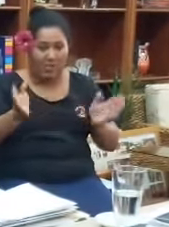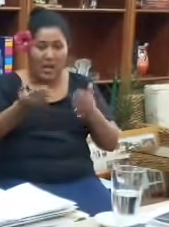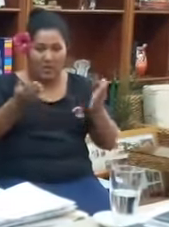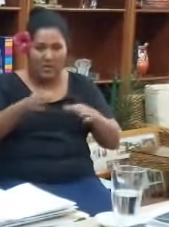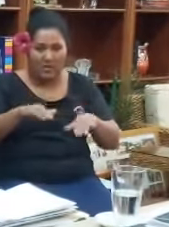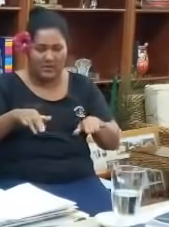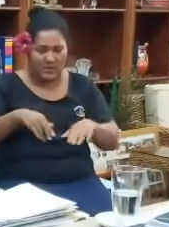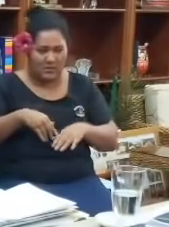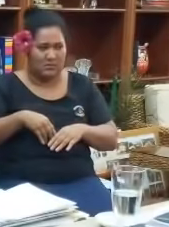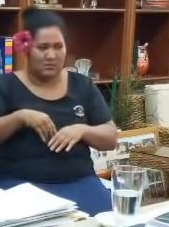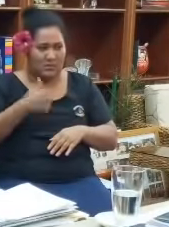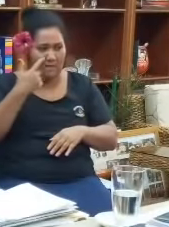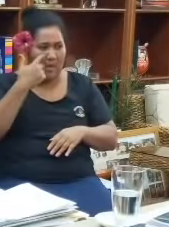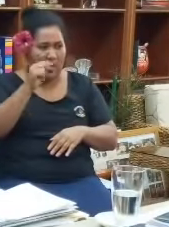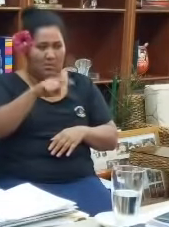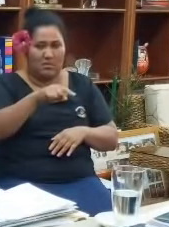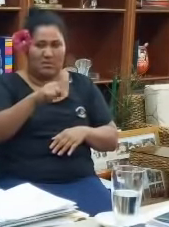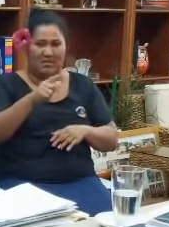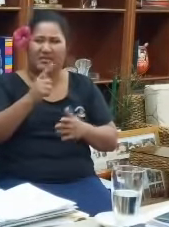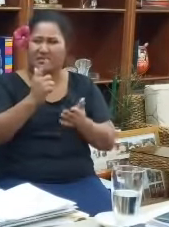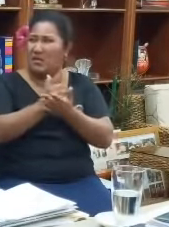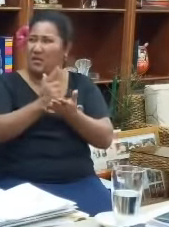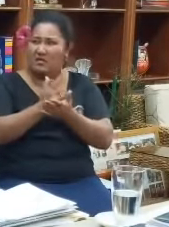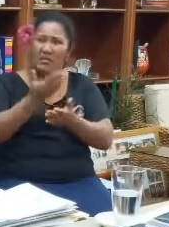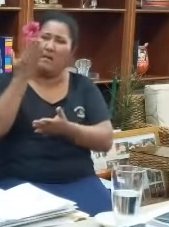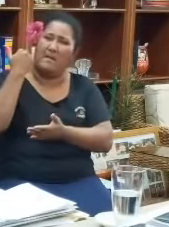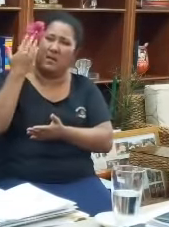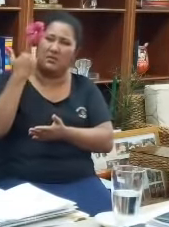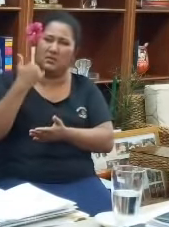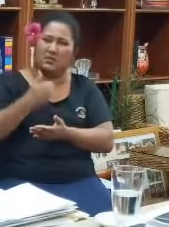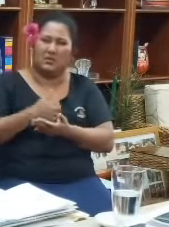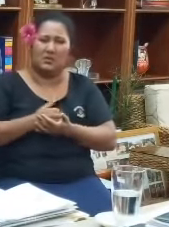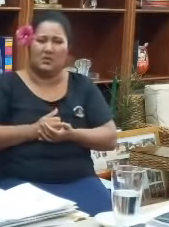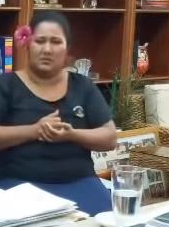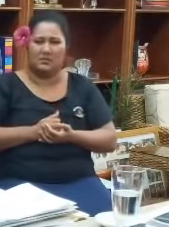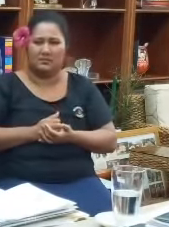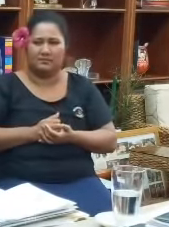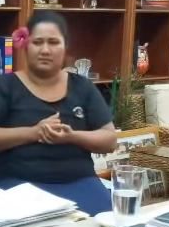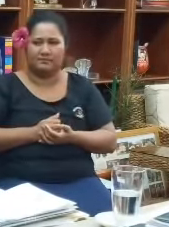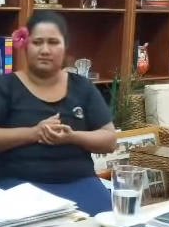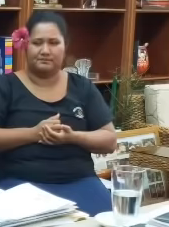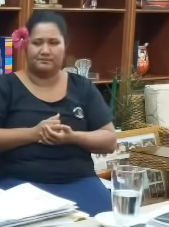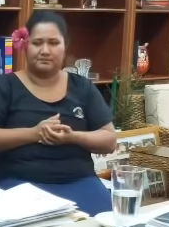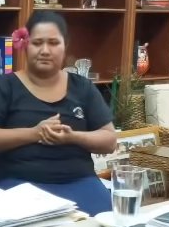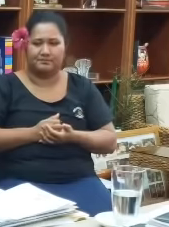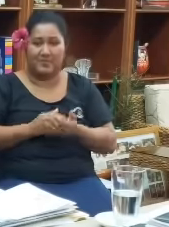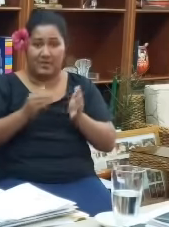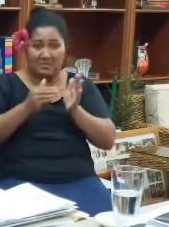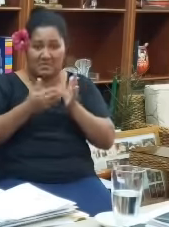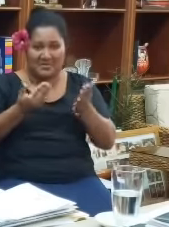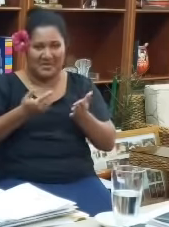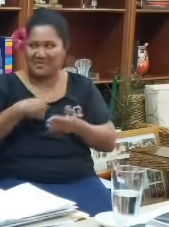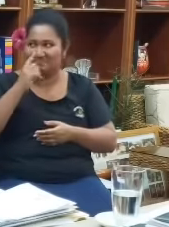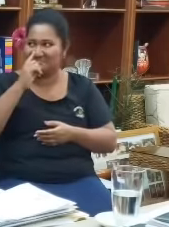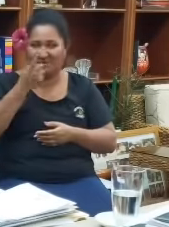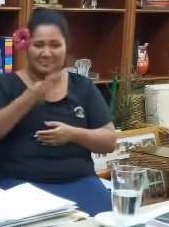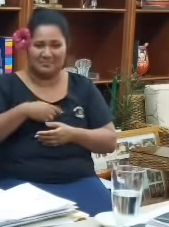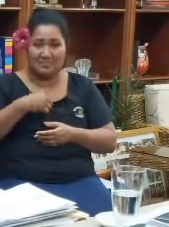ke la me fa pe nga mwifu isao ya so tuona ya ale la e wale isao ke ni